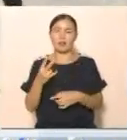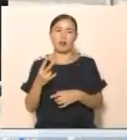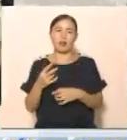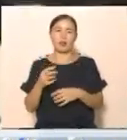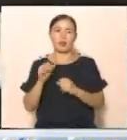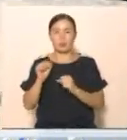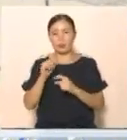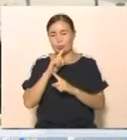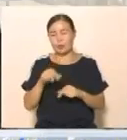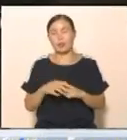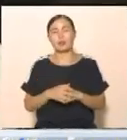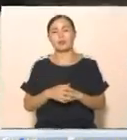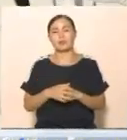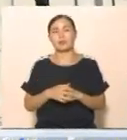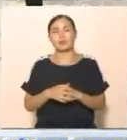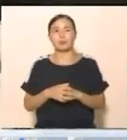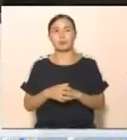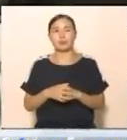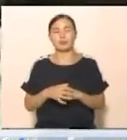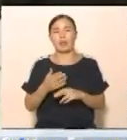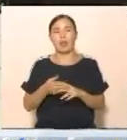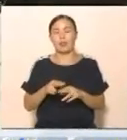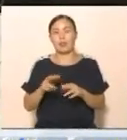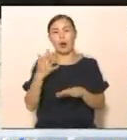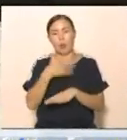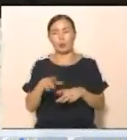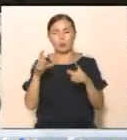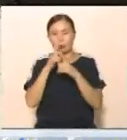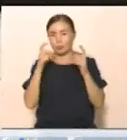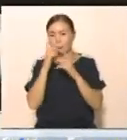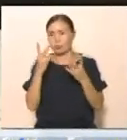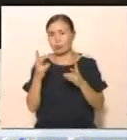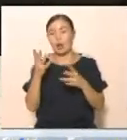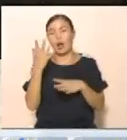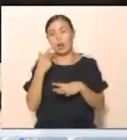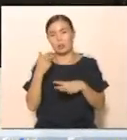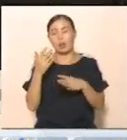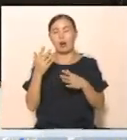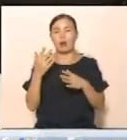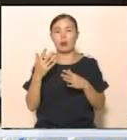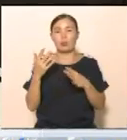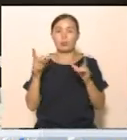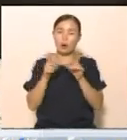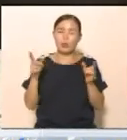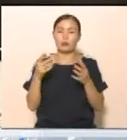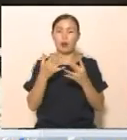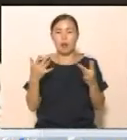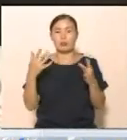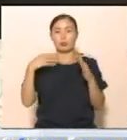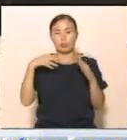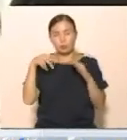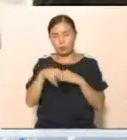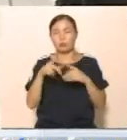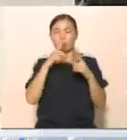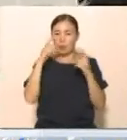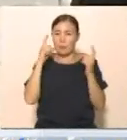Когда один человек идет, можно и не носить. А когда двое, трое, естественно, надо маска. В